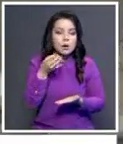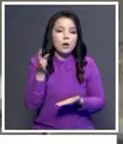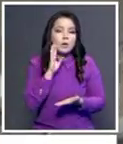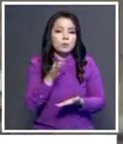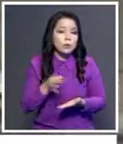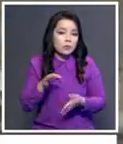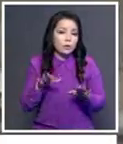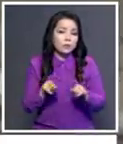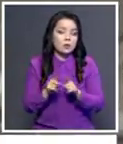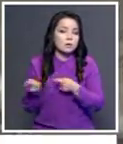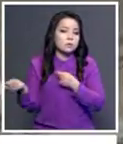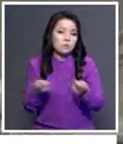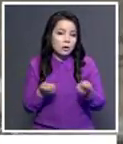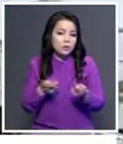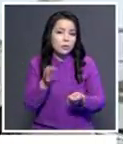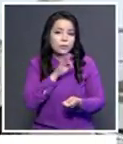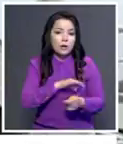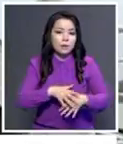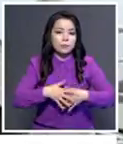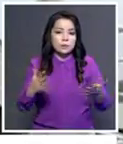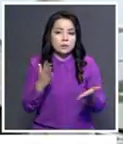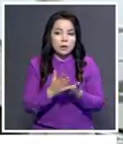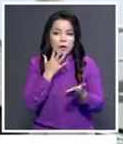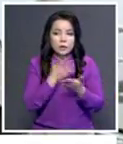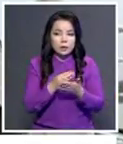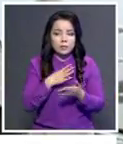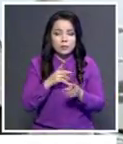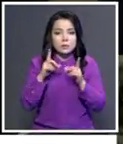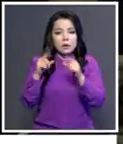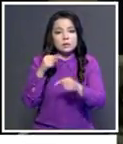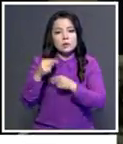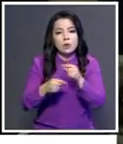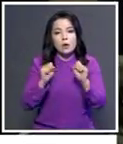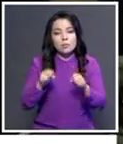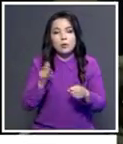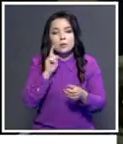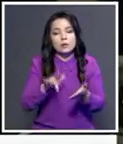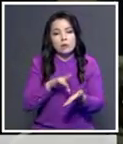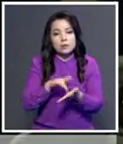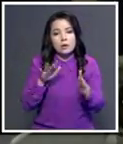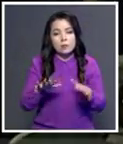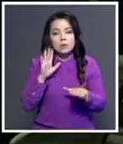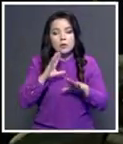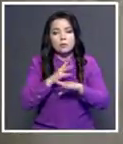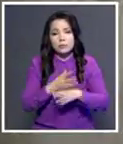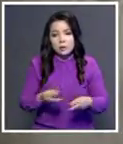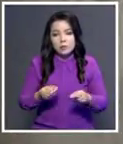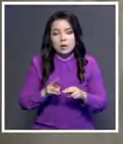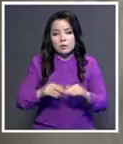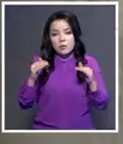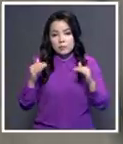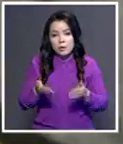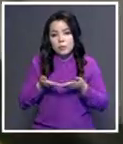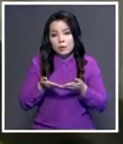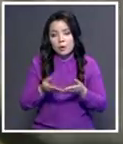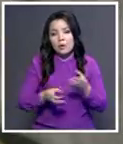тасымалдап жатқан еліміздегі жалғыз кәсіпорын. Қазір қарт ертіс кемерінен асып жатыр. Яғни биыл өзен соншалықты тартылып, кемелер қайрандап қалады